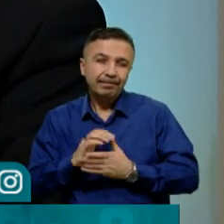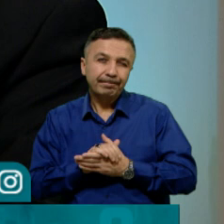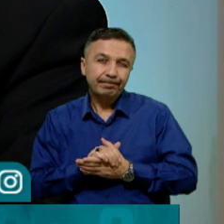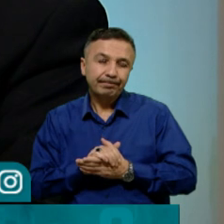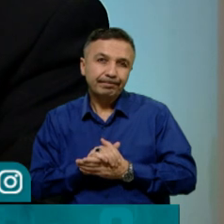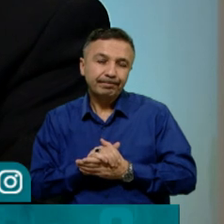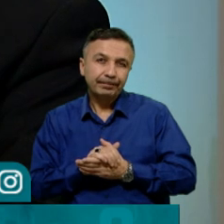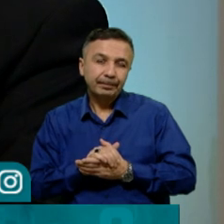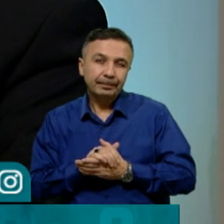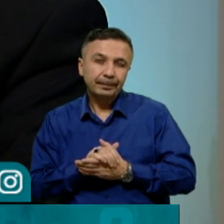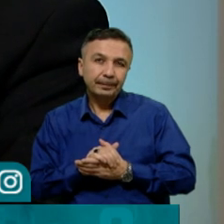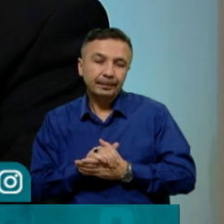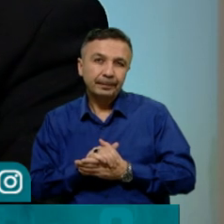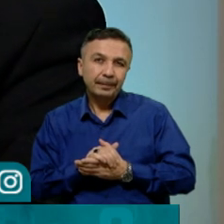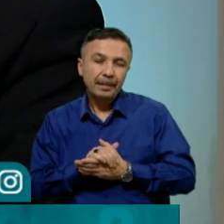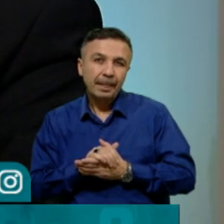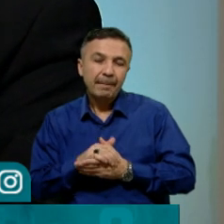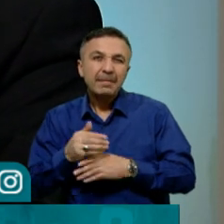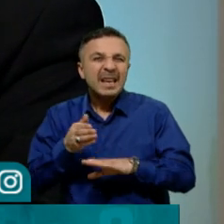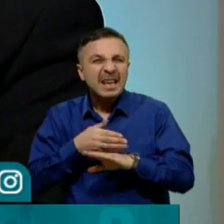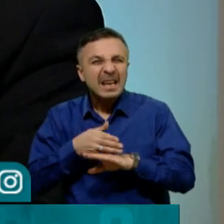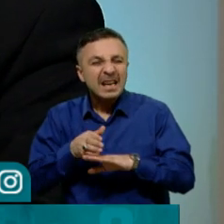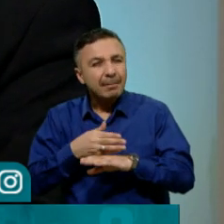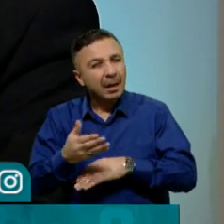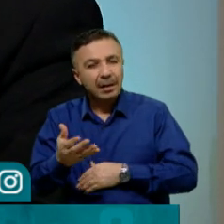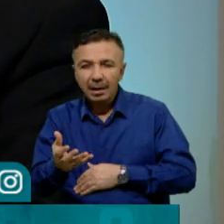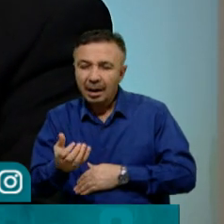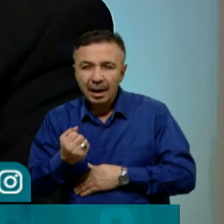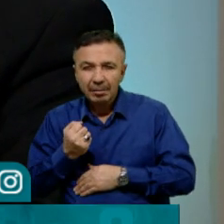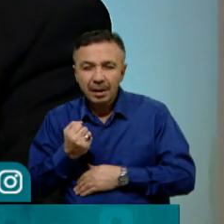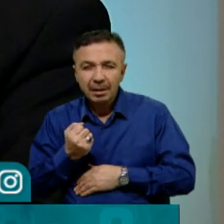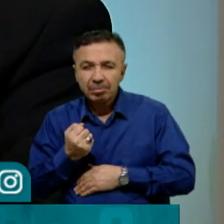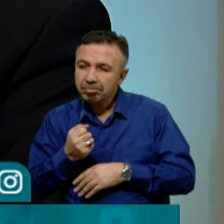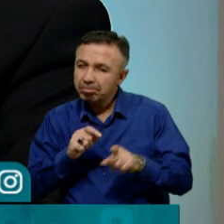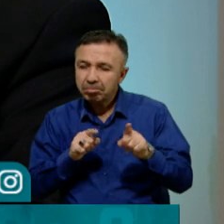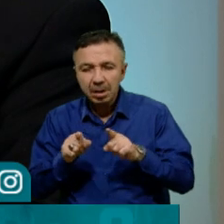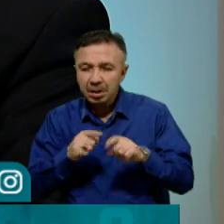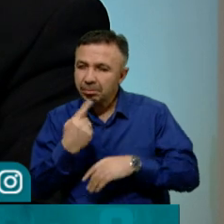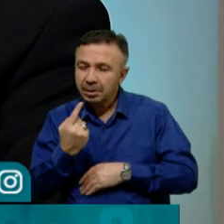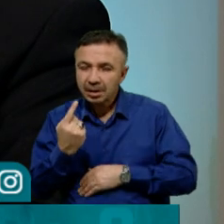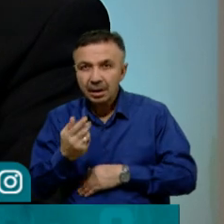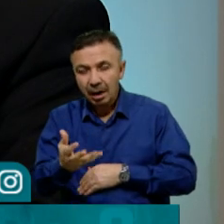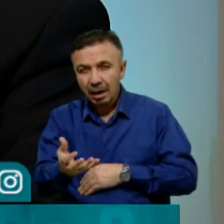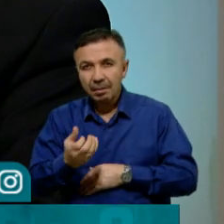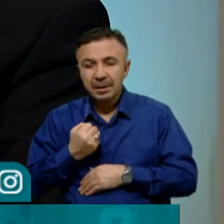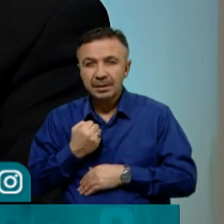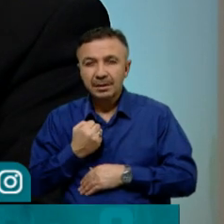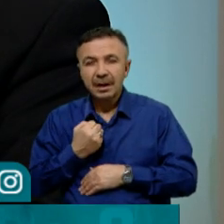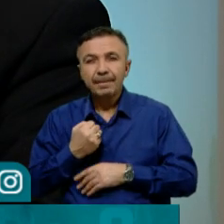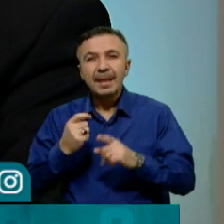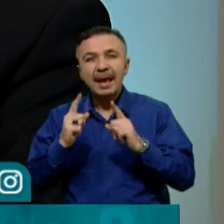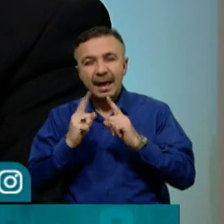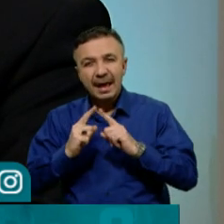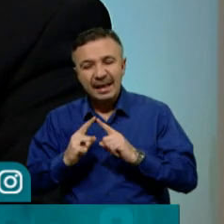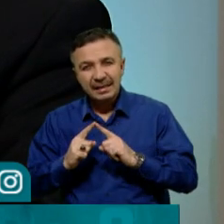burada ise normal alışverişlerde bir malı mıdır herhangi bir şey al Ya aslında hesap